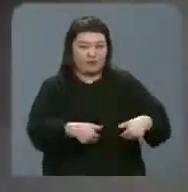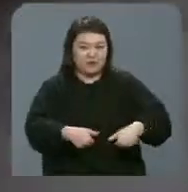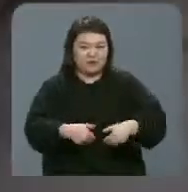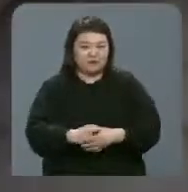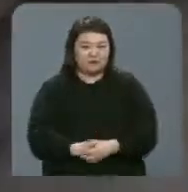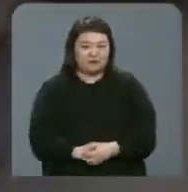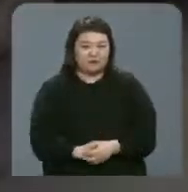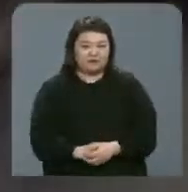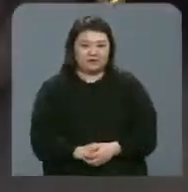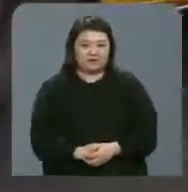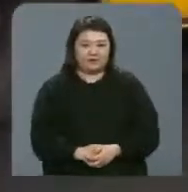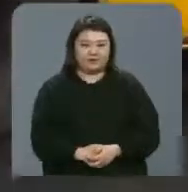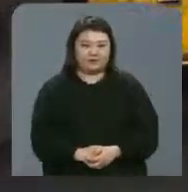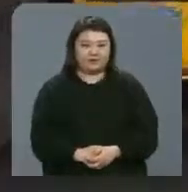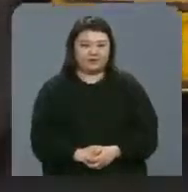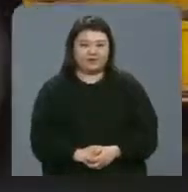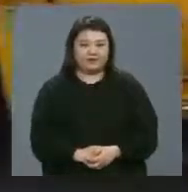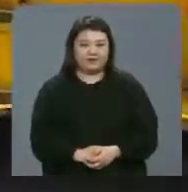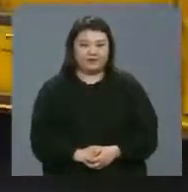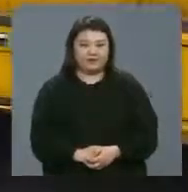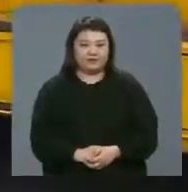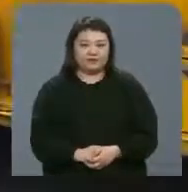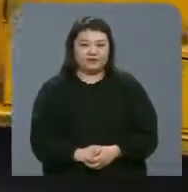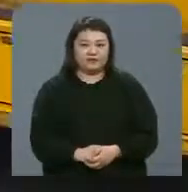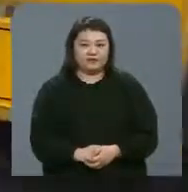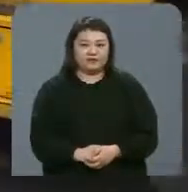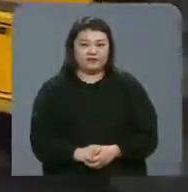kbs 뉴스 나 좋은 입니다